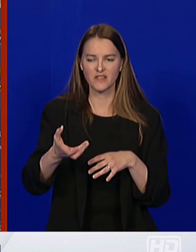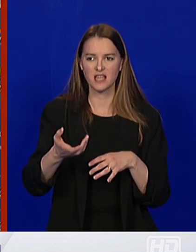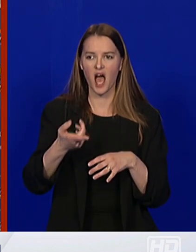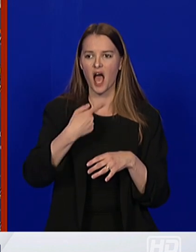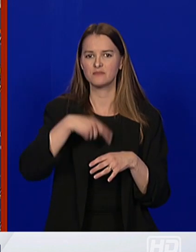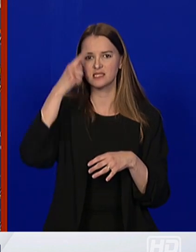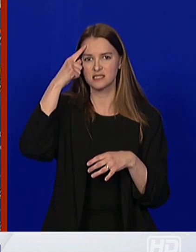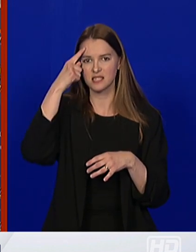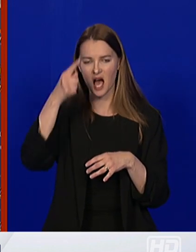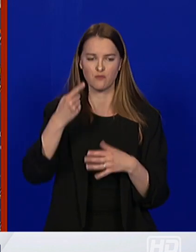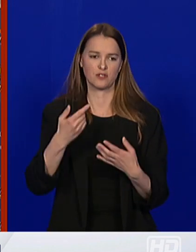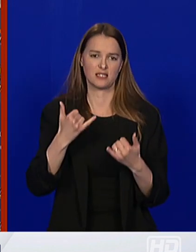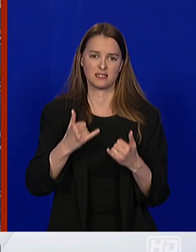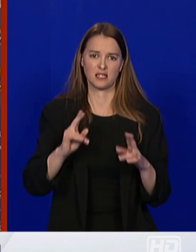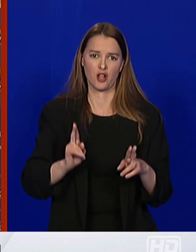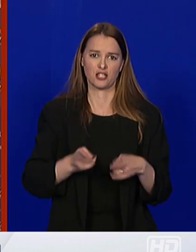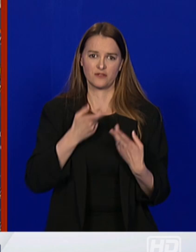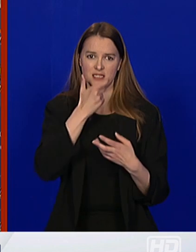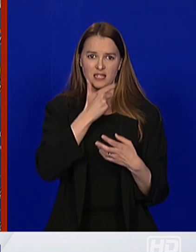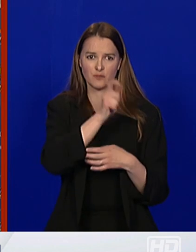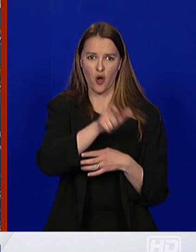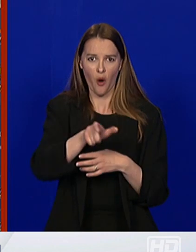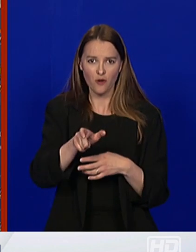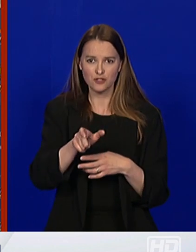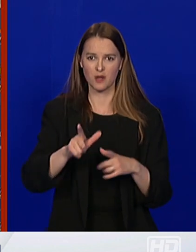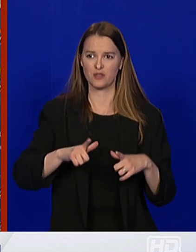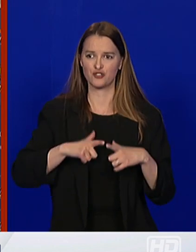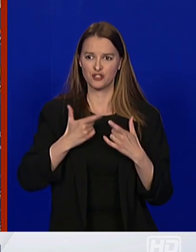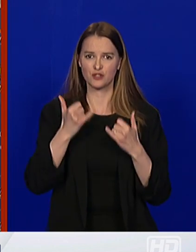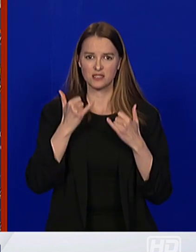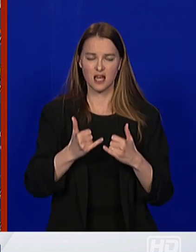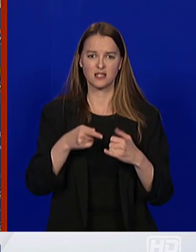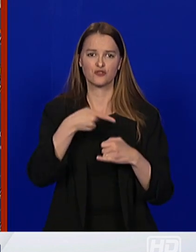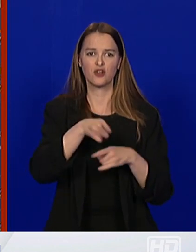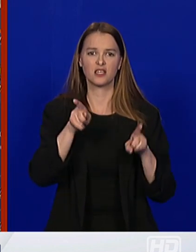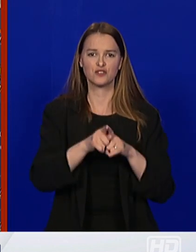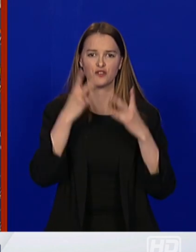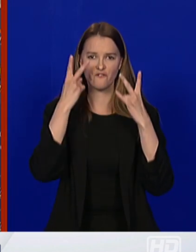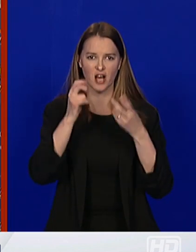jedan od najvažnijih napora u ovoj borbi za zdravlje. Hvala vam lijepo.